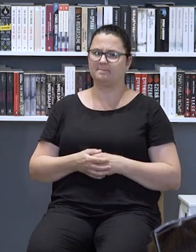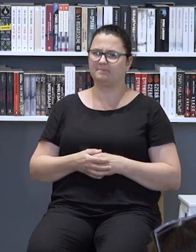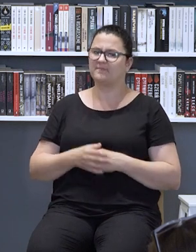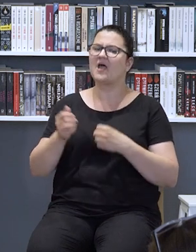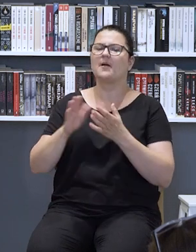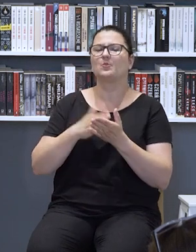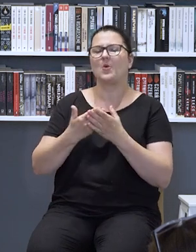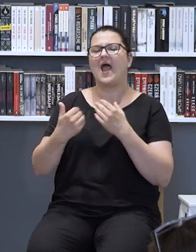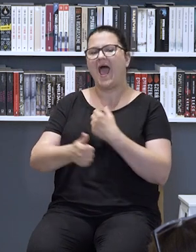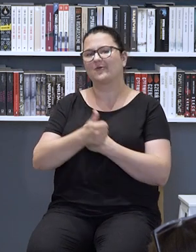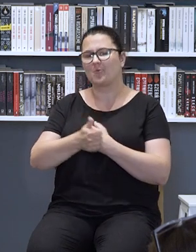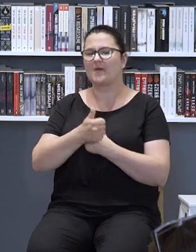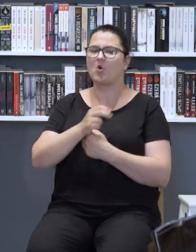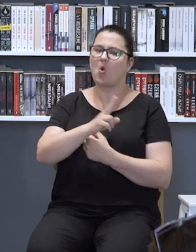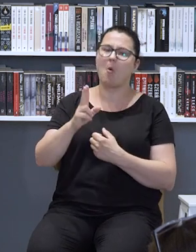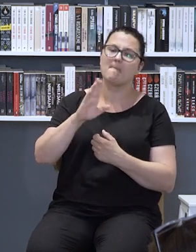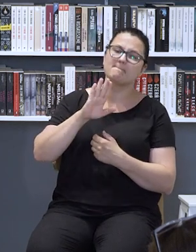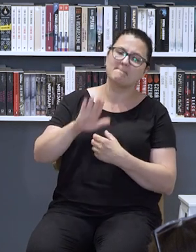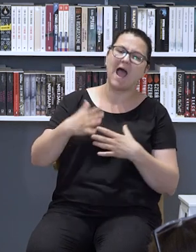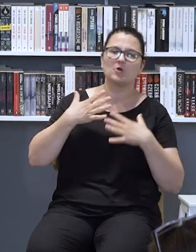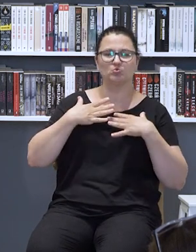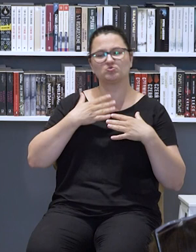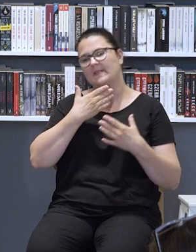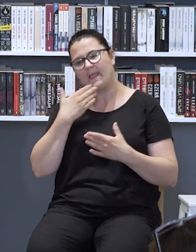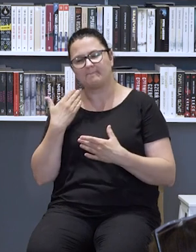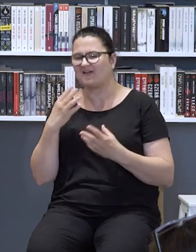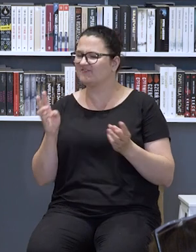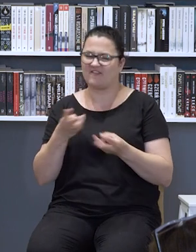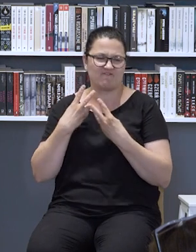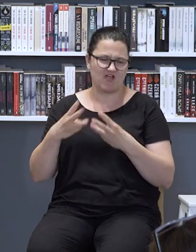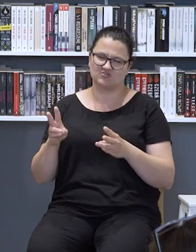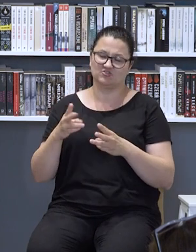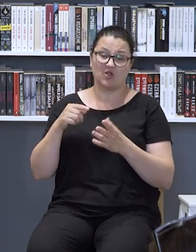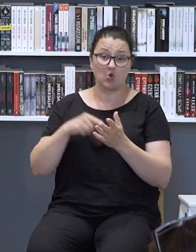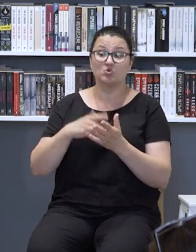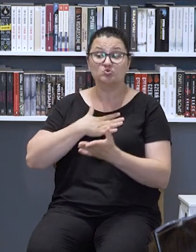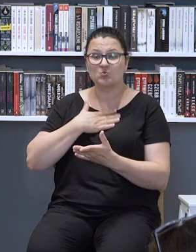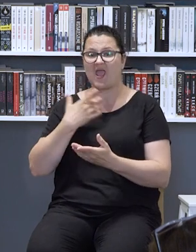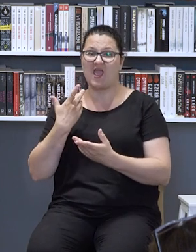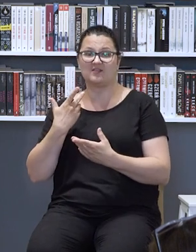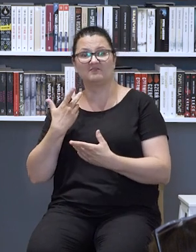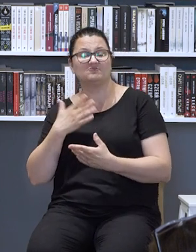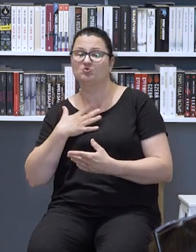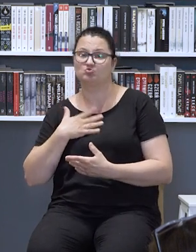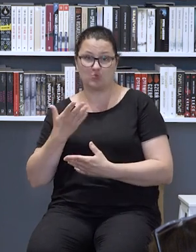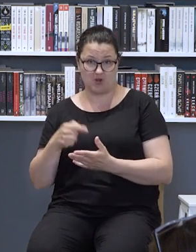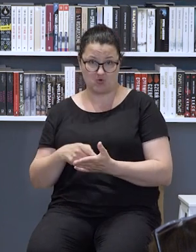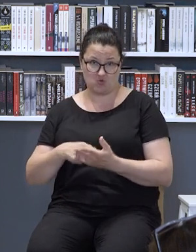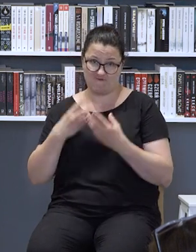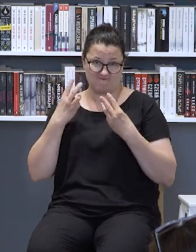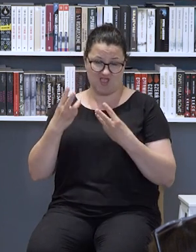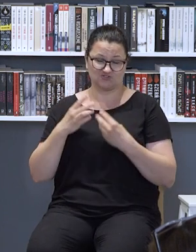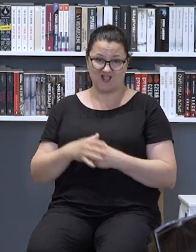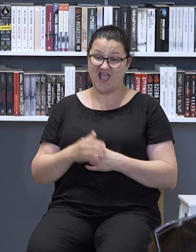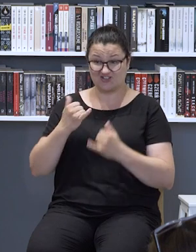Argument, że ktoś ma lub nie ma duszy, nie ma żadnego znaczenia. Ważne jest to, czy czuje, czy nie czuje, nie? Jeżeli